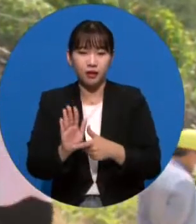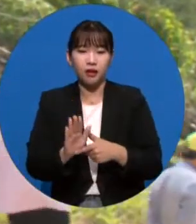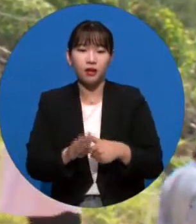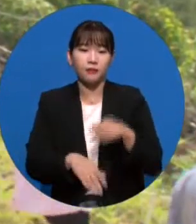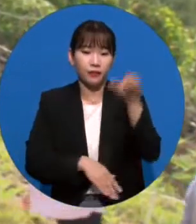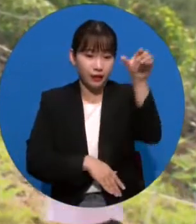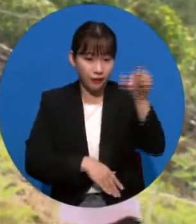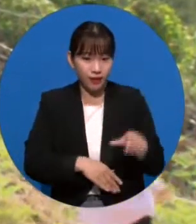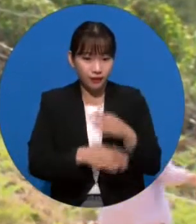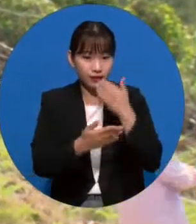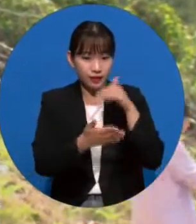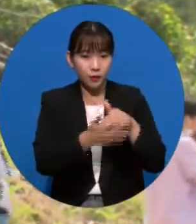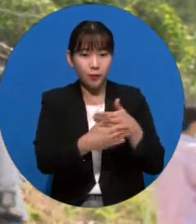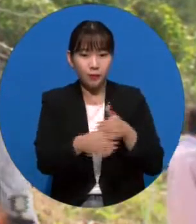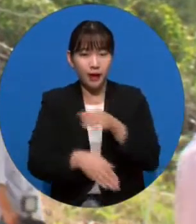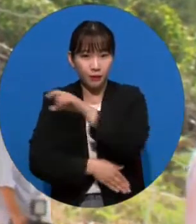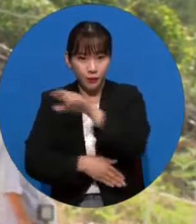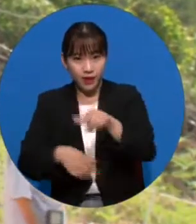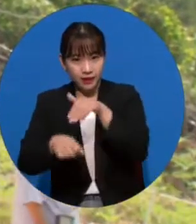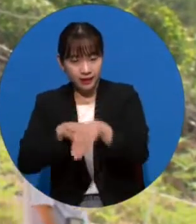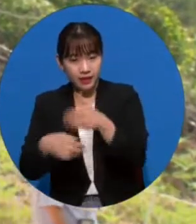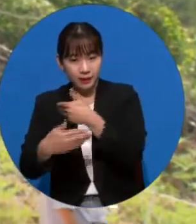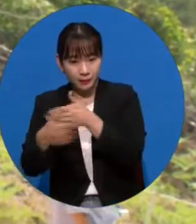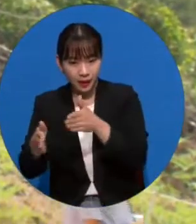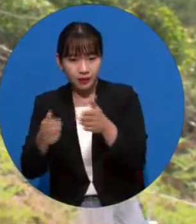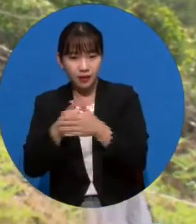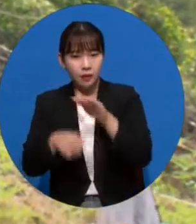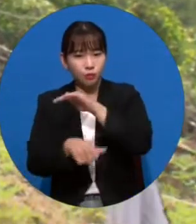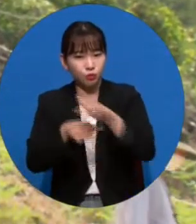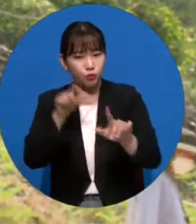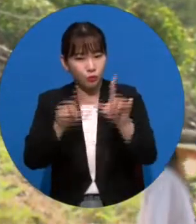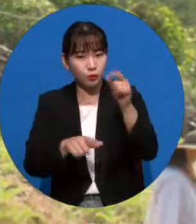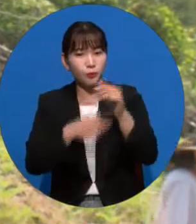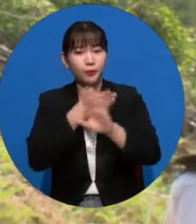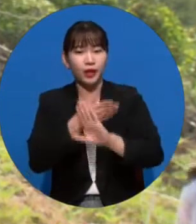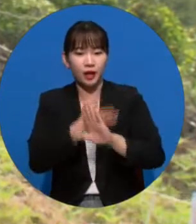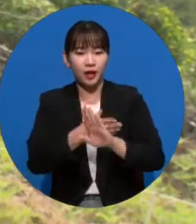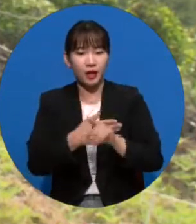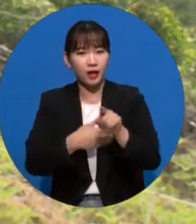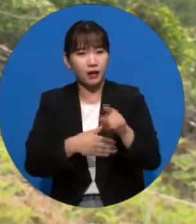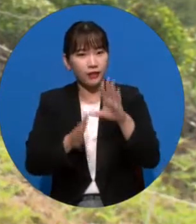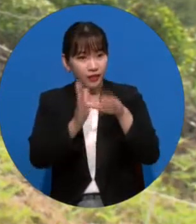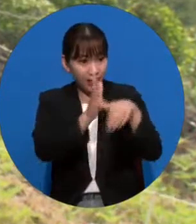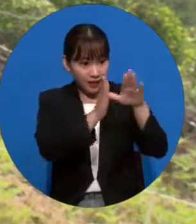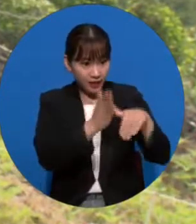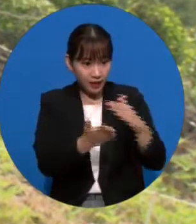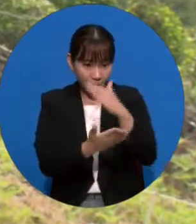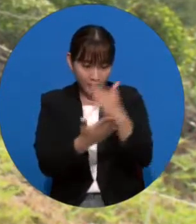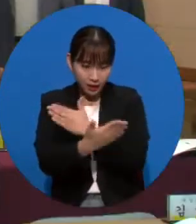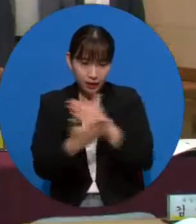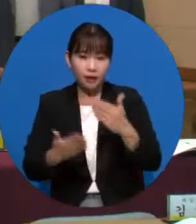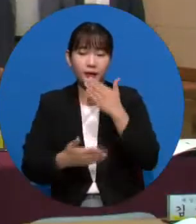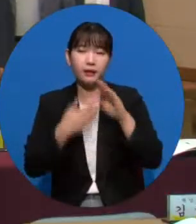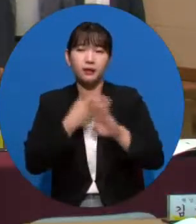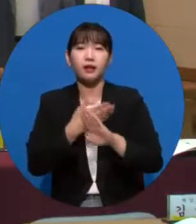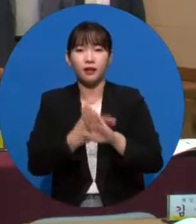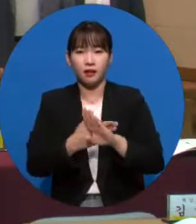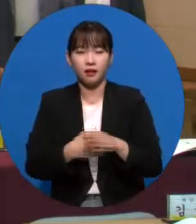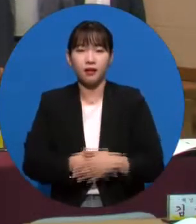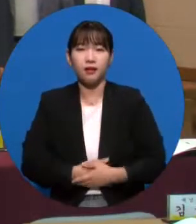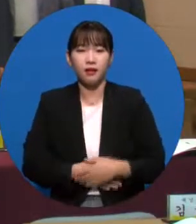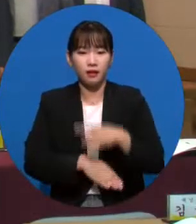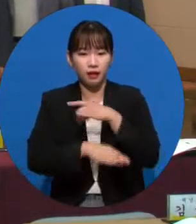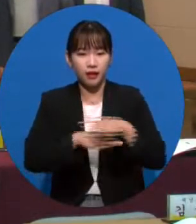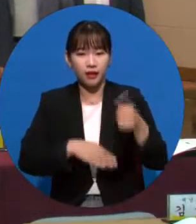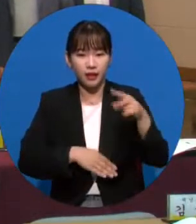행구식 석실이어서 무덤 형태가 조금 다릅니다. 이것이 시기적으로도 다르다는 것을 의미하고 있습니다.